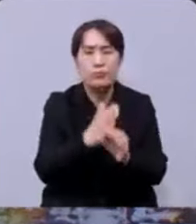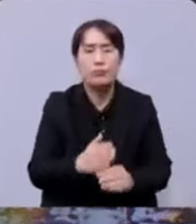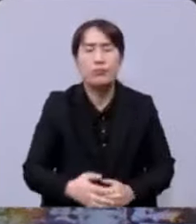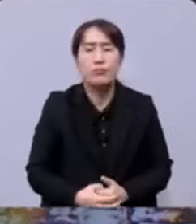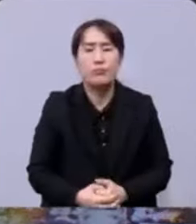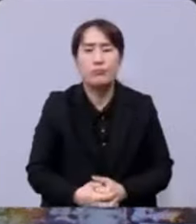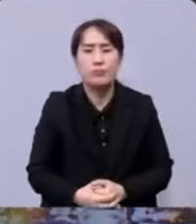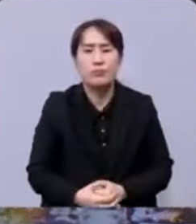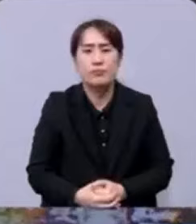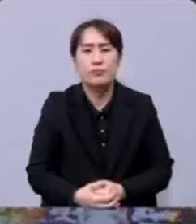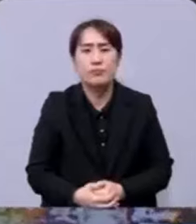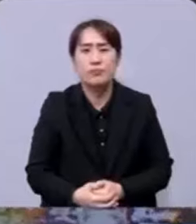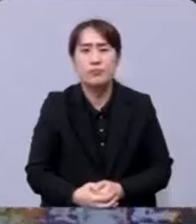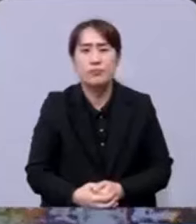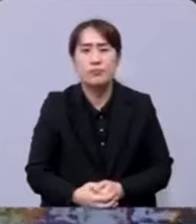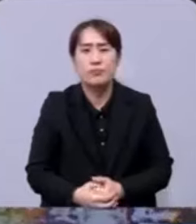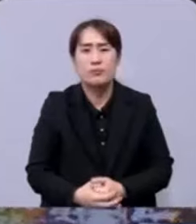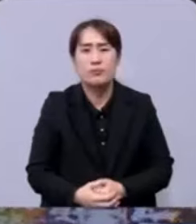기자가 보도합니다